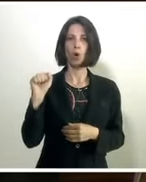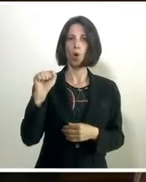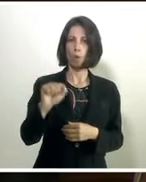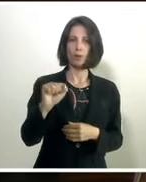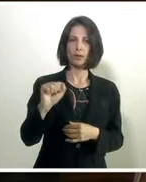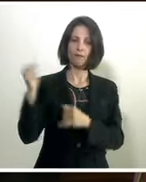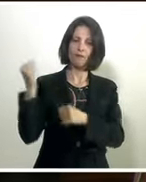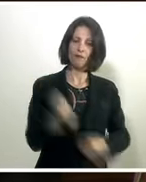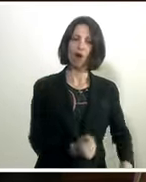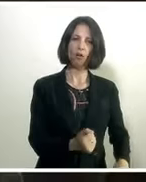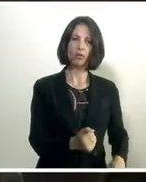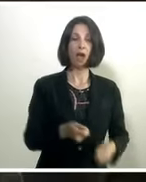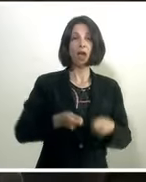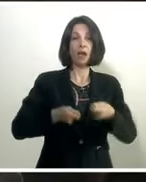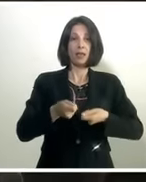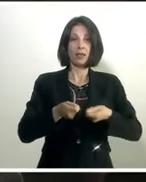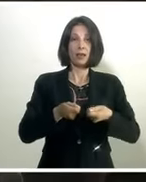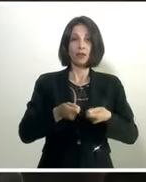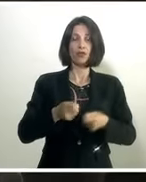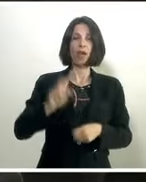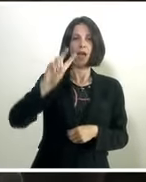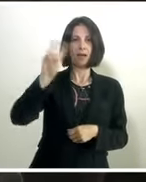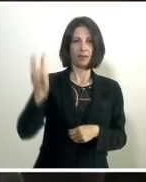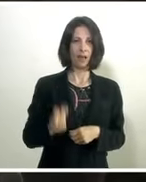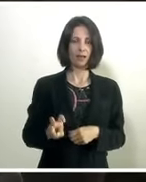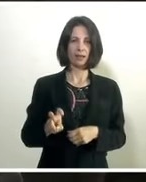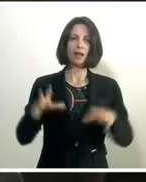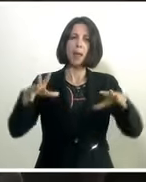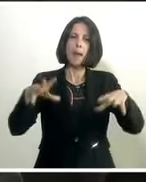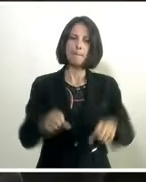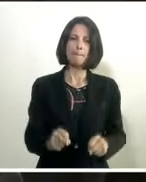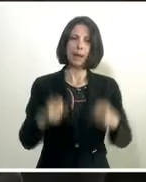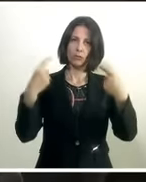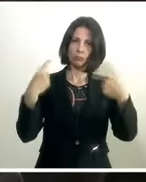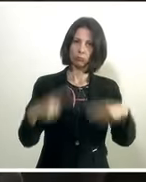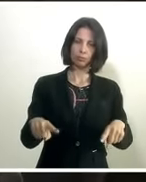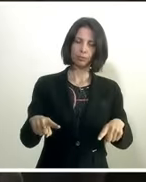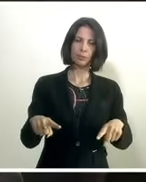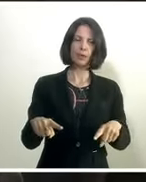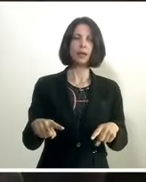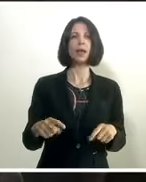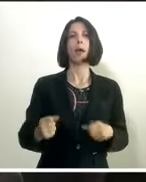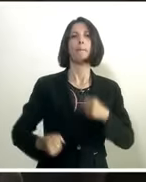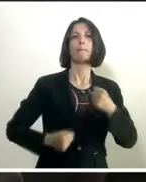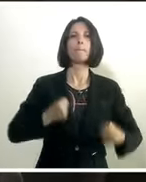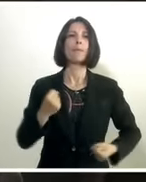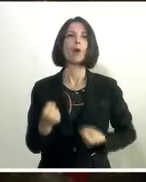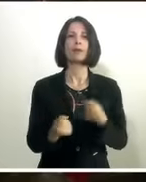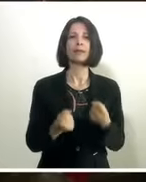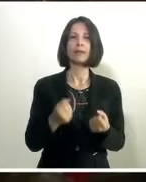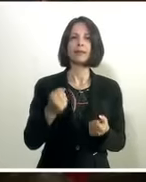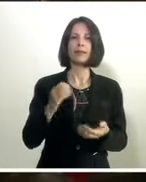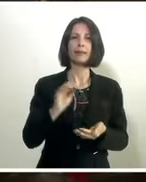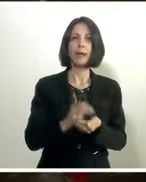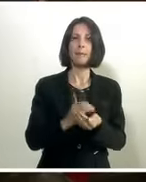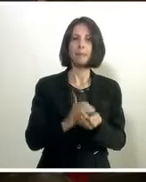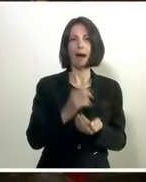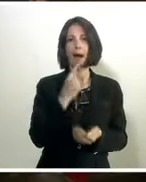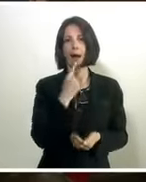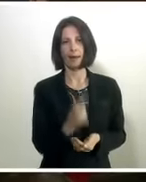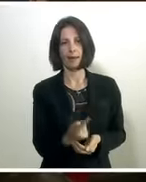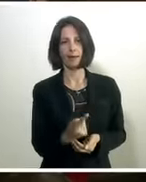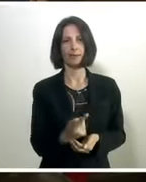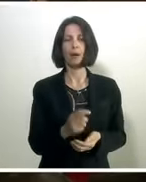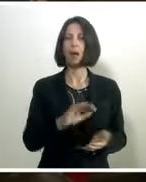dirige a Sassari da questo impegno sarà coinvolto nei cosiddetti Motti del pane la svolta arrivò